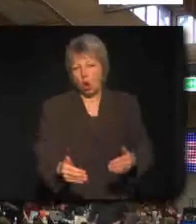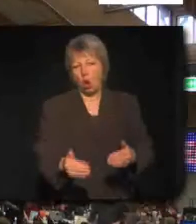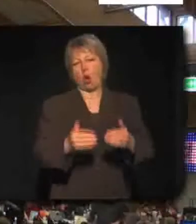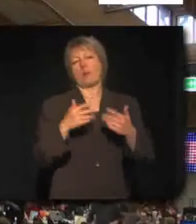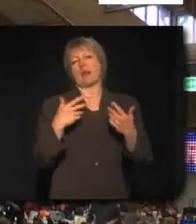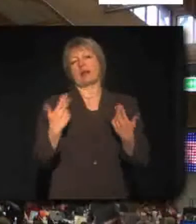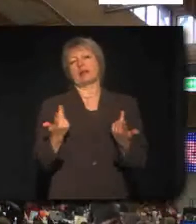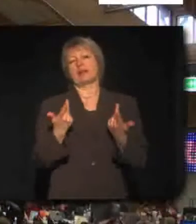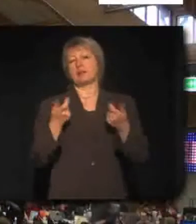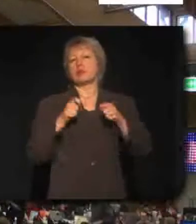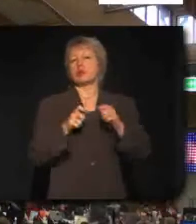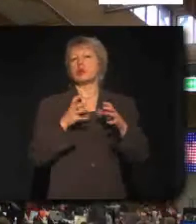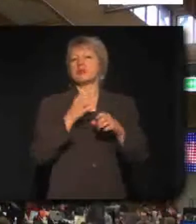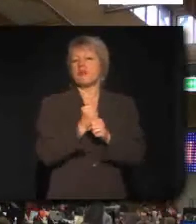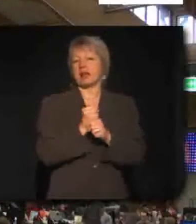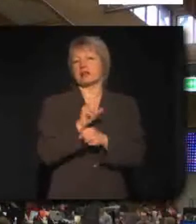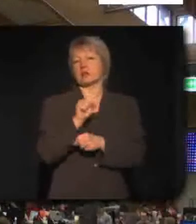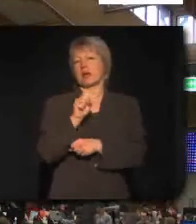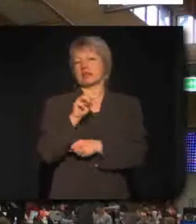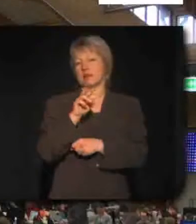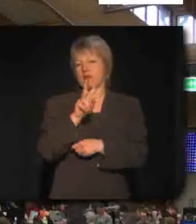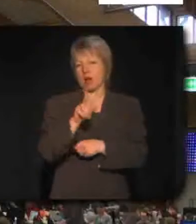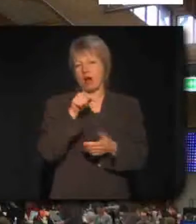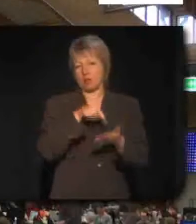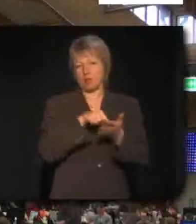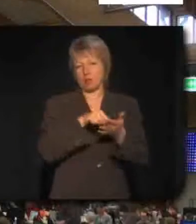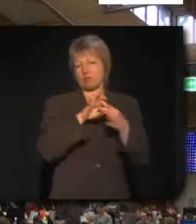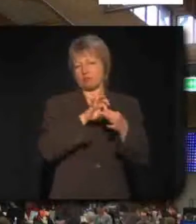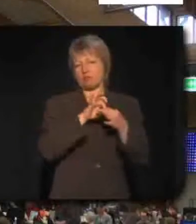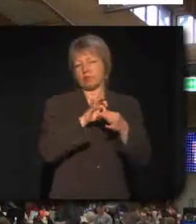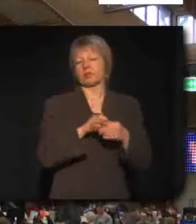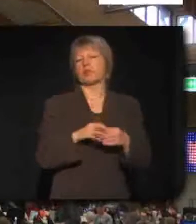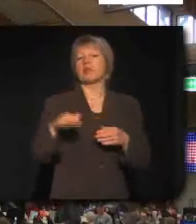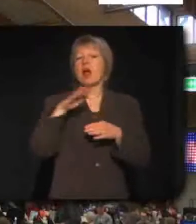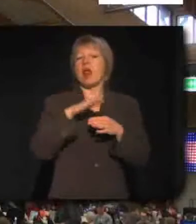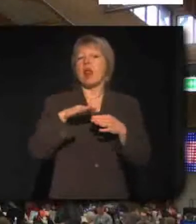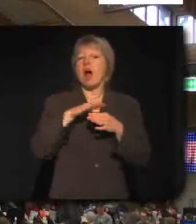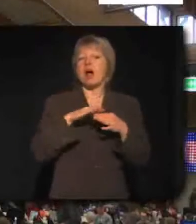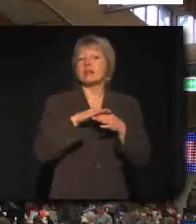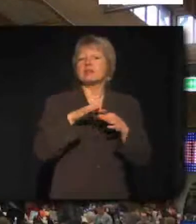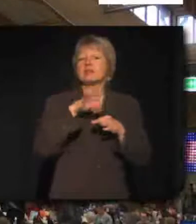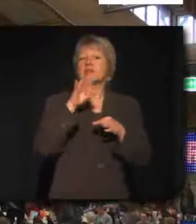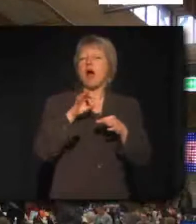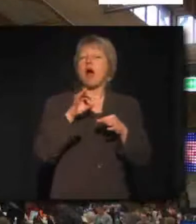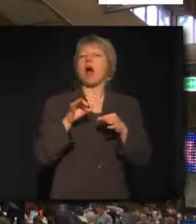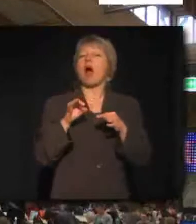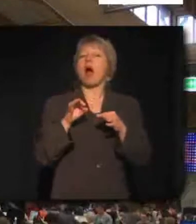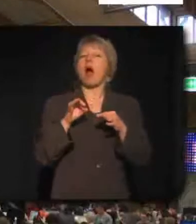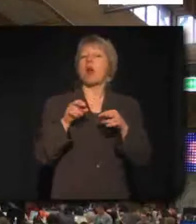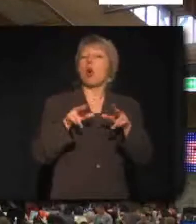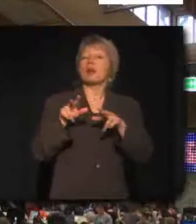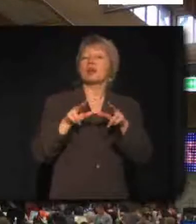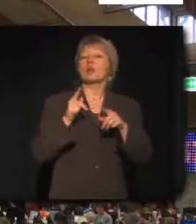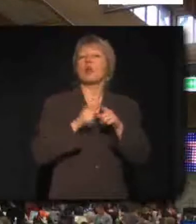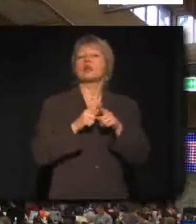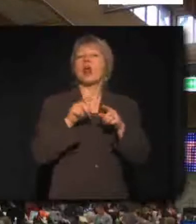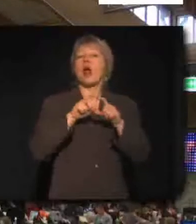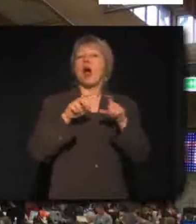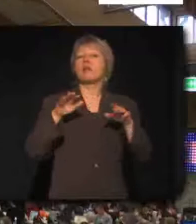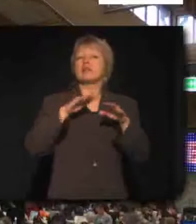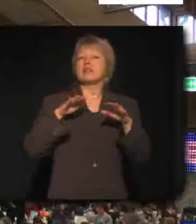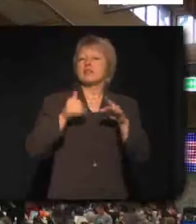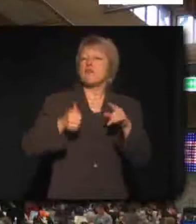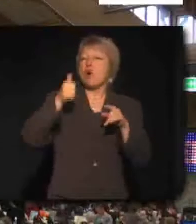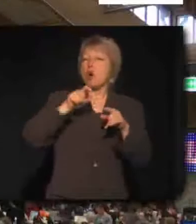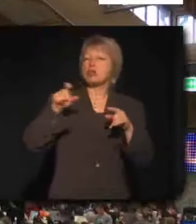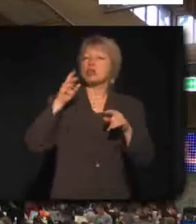Uhrzeit die landeswahlkampfkoordinatoren und landesvorstände mögen sich um 12 Uhr draußen an einem Theater